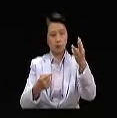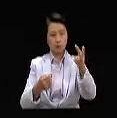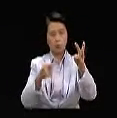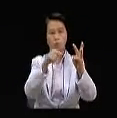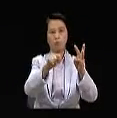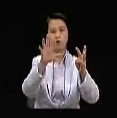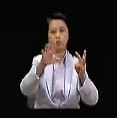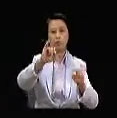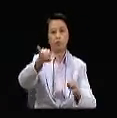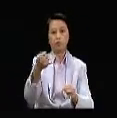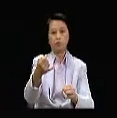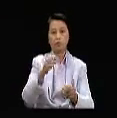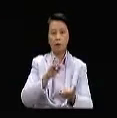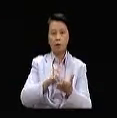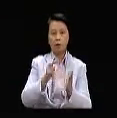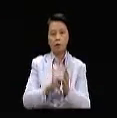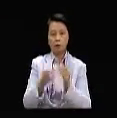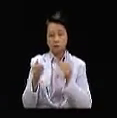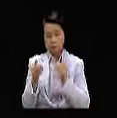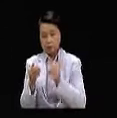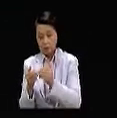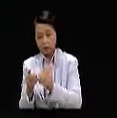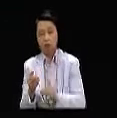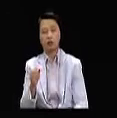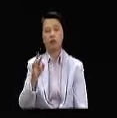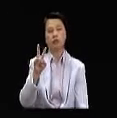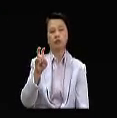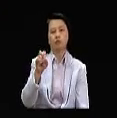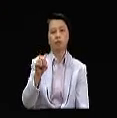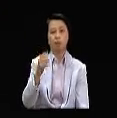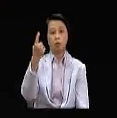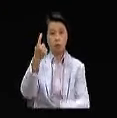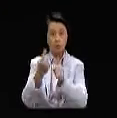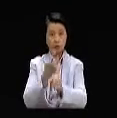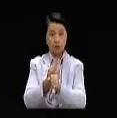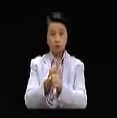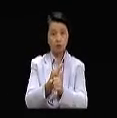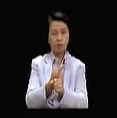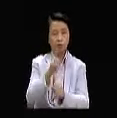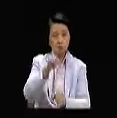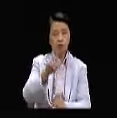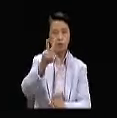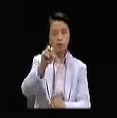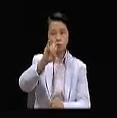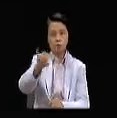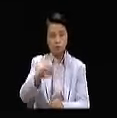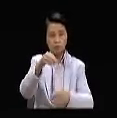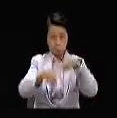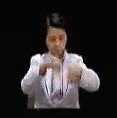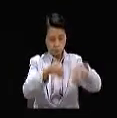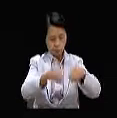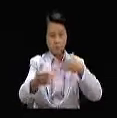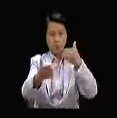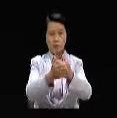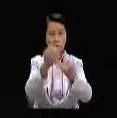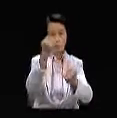sejuta mananya hampir 20 juta kita satu tahun lupa juta Subway di end of this year Insyaallah tahap